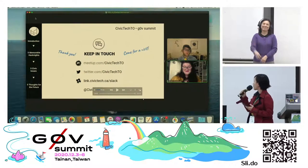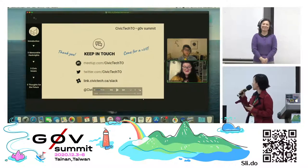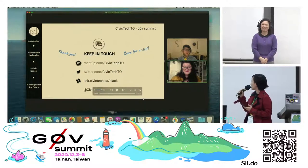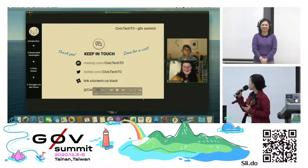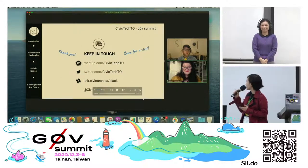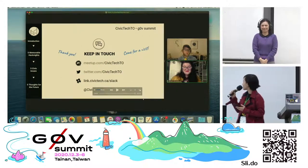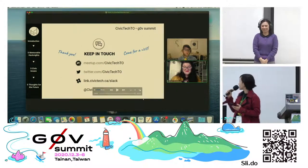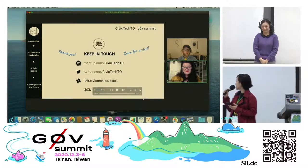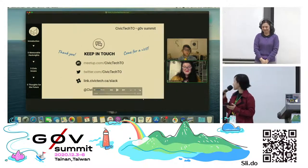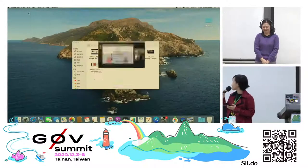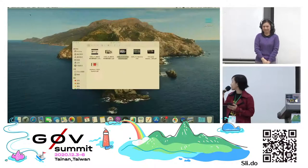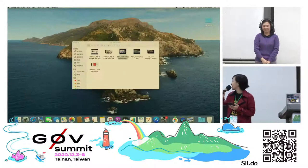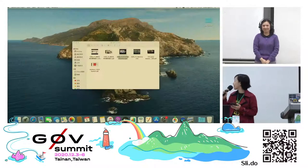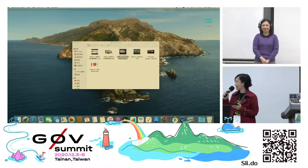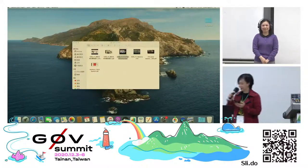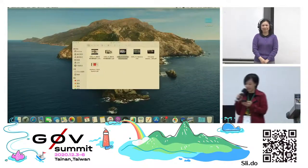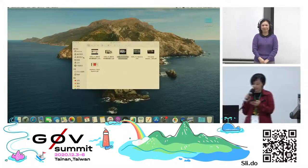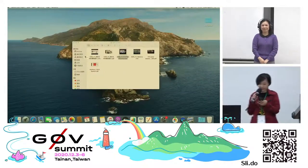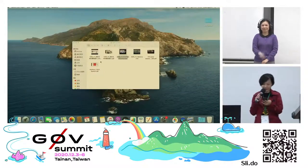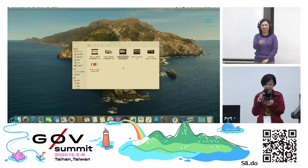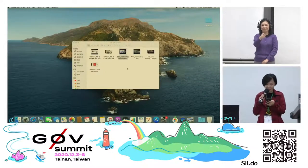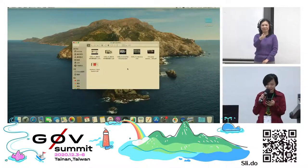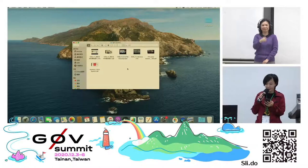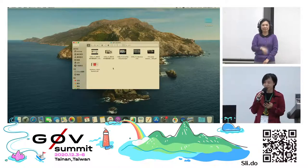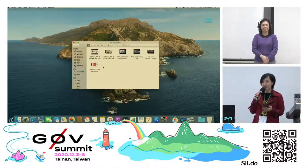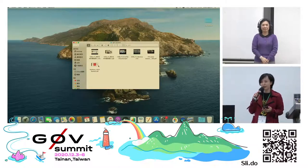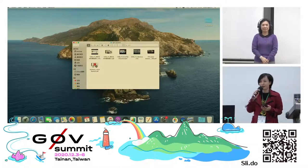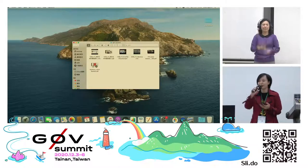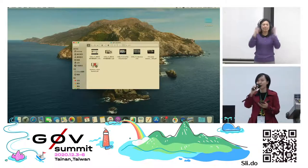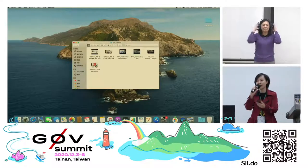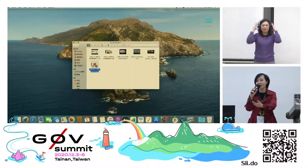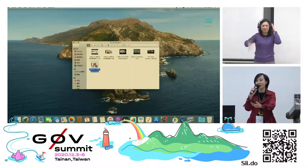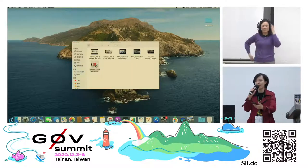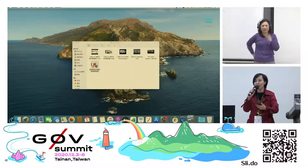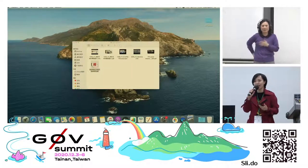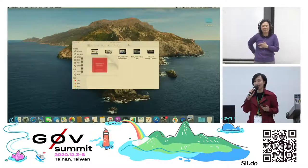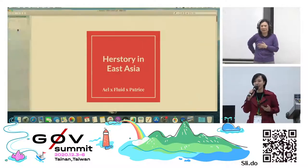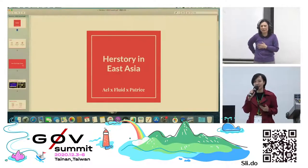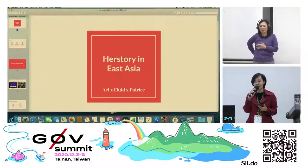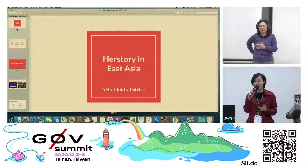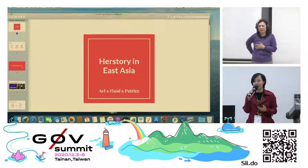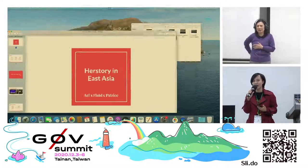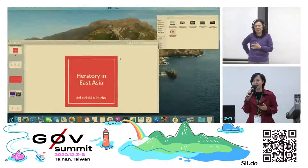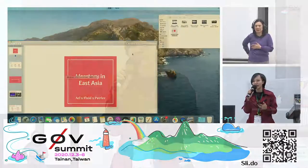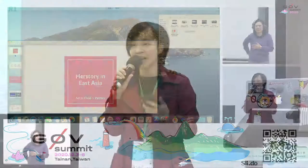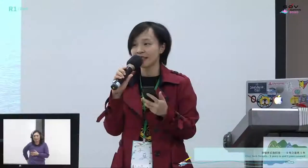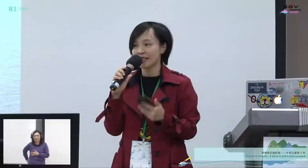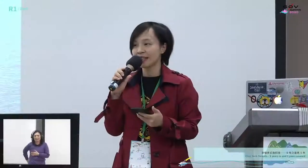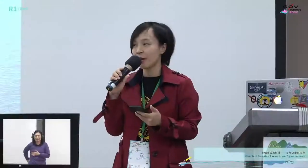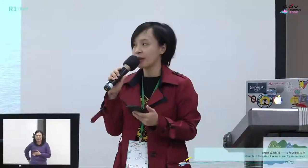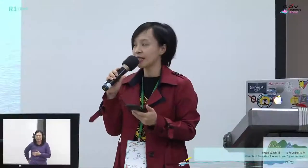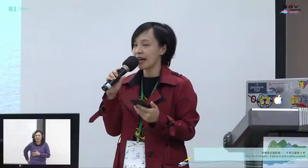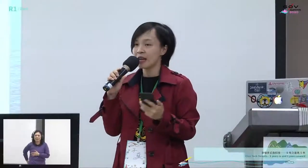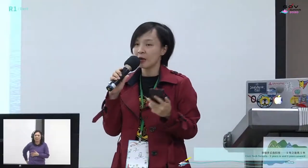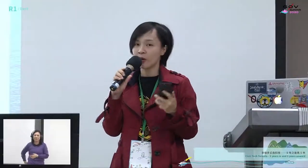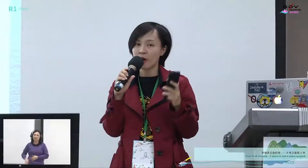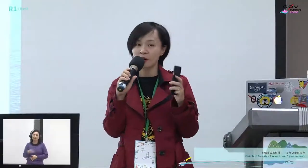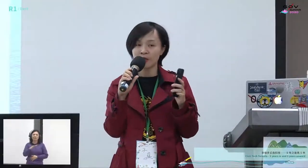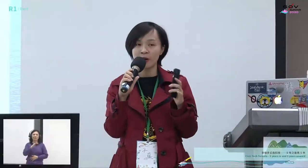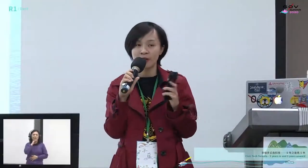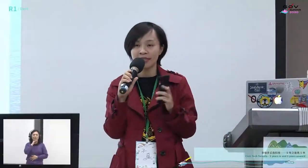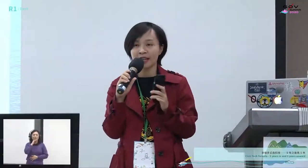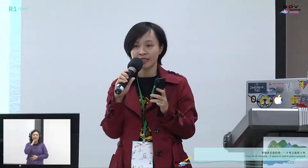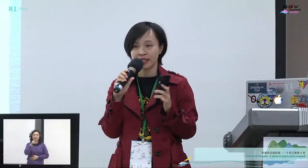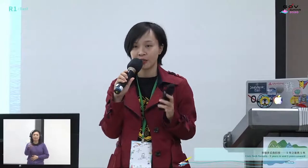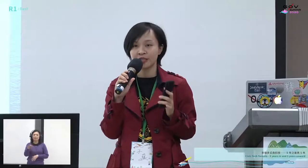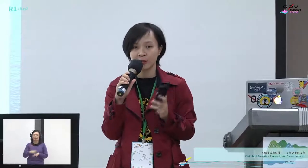我们非常感谢 Curtis 跟Skydra， 但虽然他们没有办法来到现场，但是他等一下会在我们后之